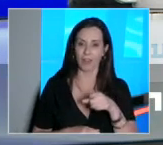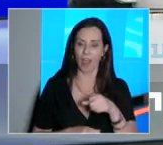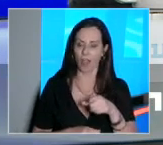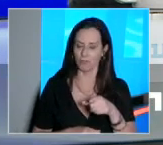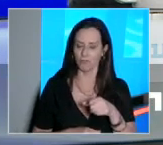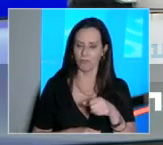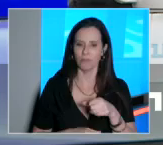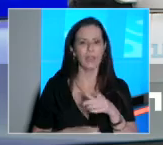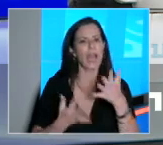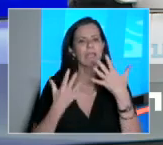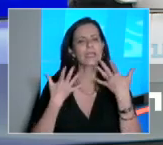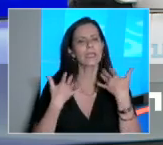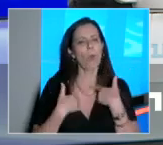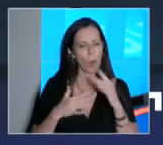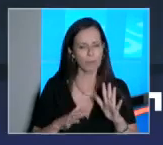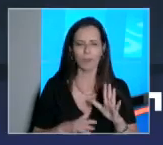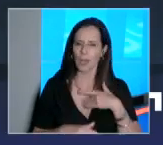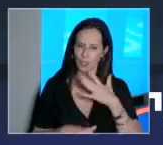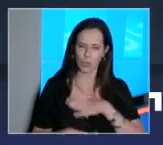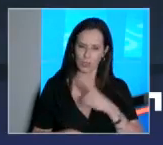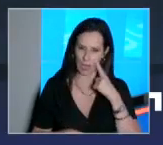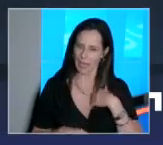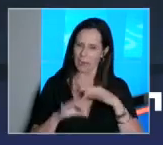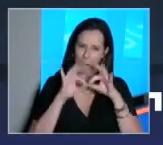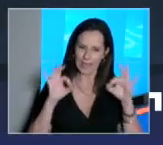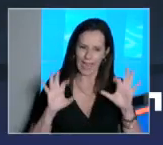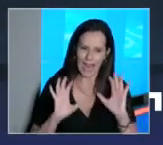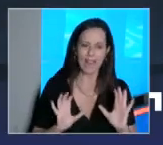מיזם, סיפור על הדרך. עכשיו, אני רוצה שתראה, אני מתחיל איתך.